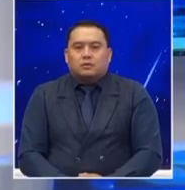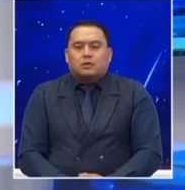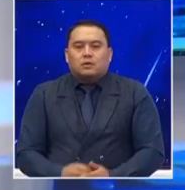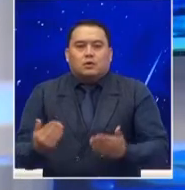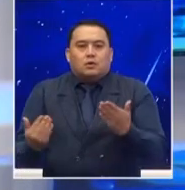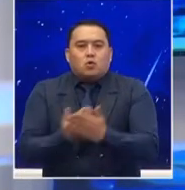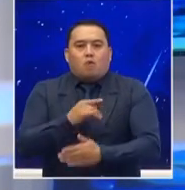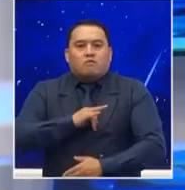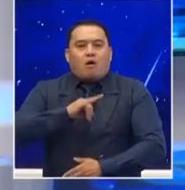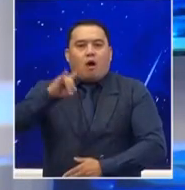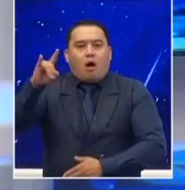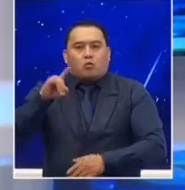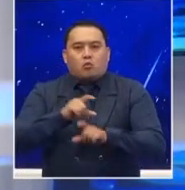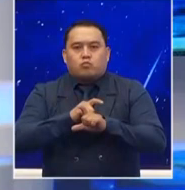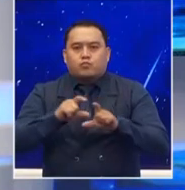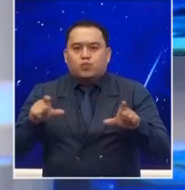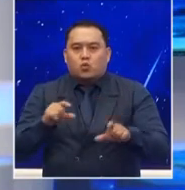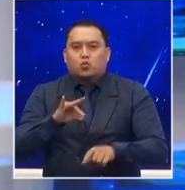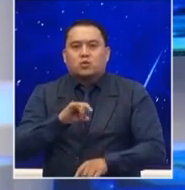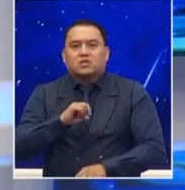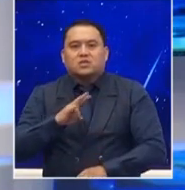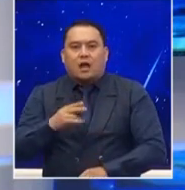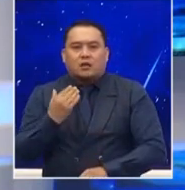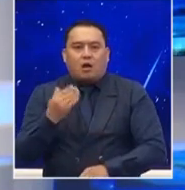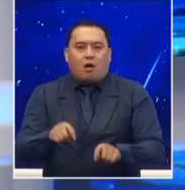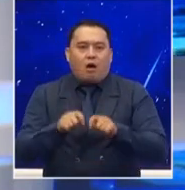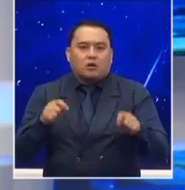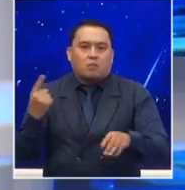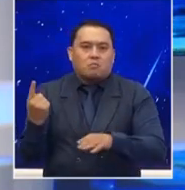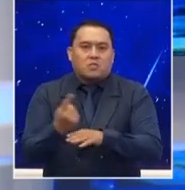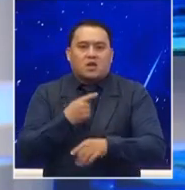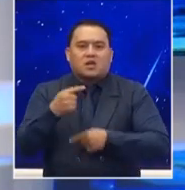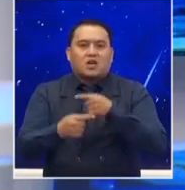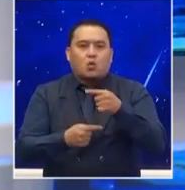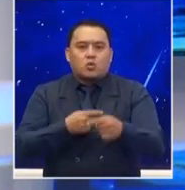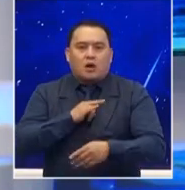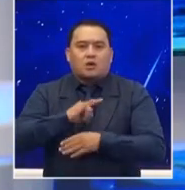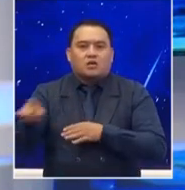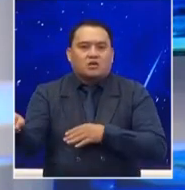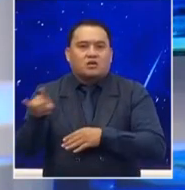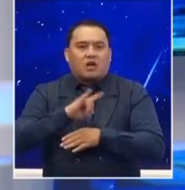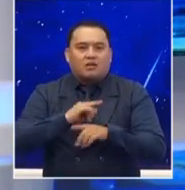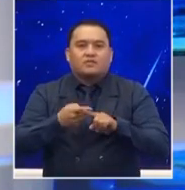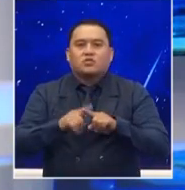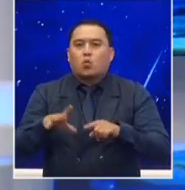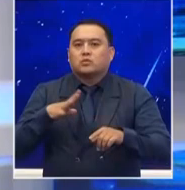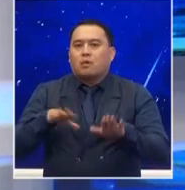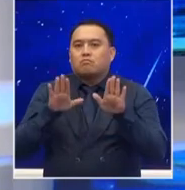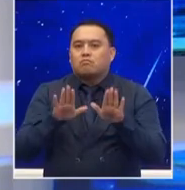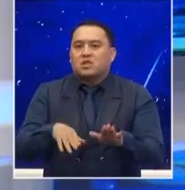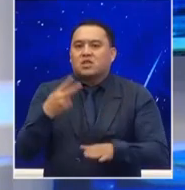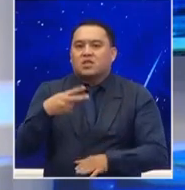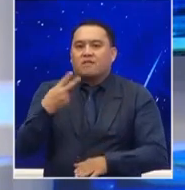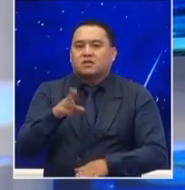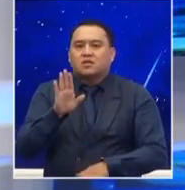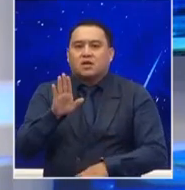Новый аэропорт заработал в полную силу в Туркестане. Открыты первые регулярные рейсы. Воздушная гавань расположилась в